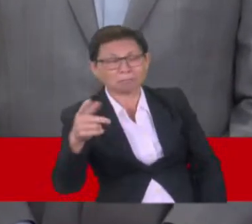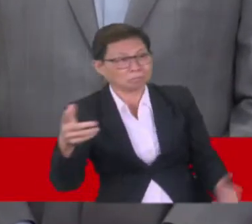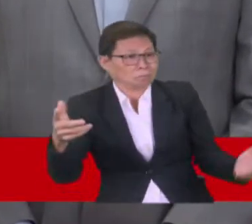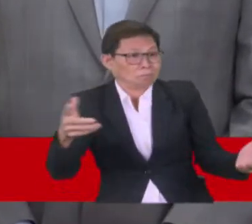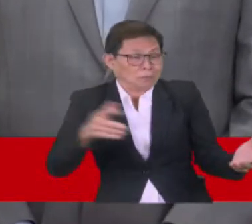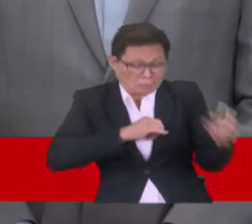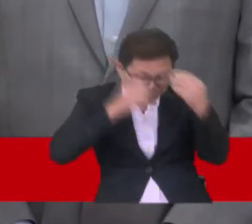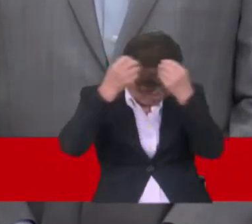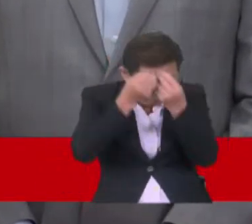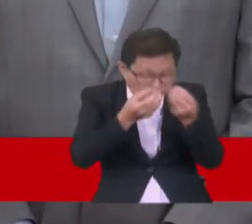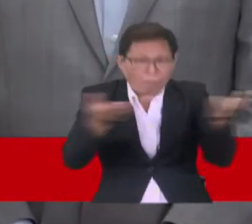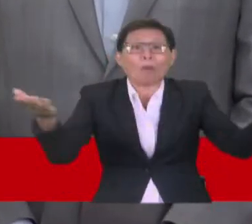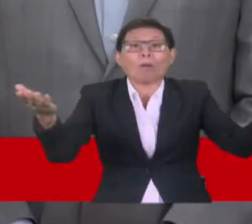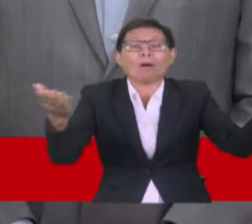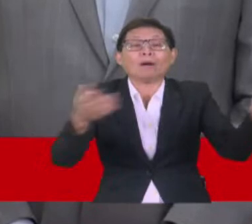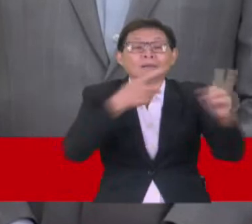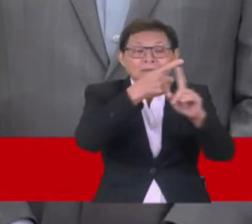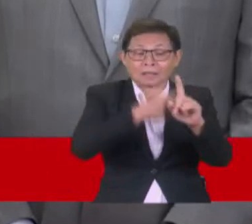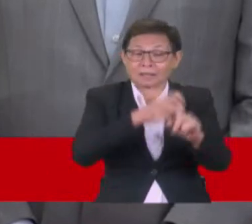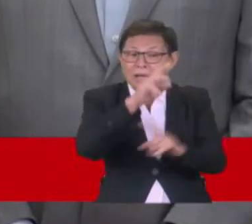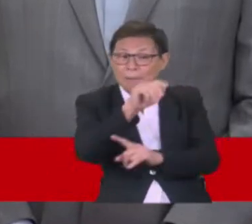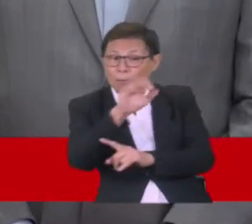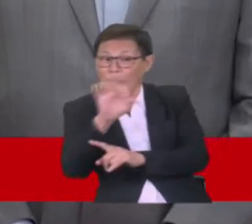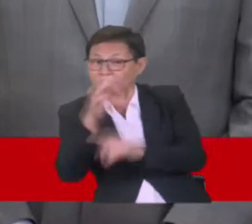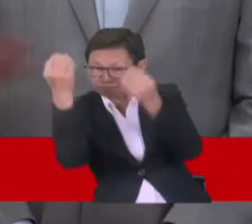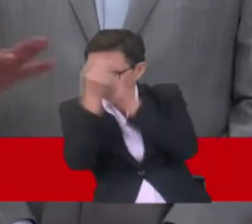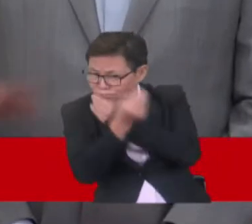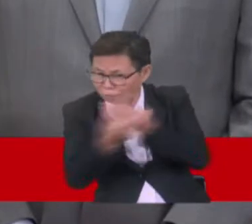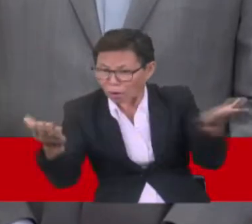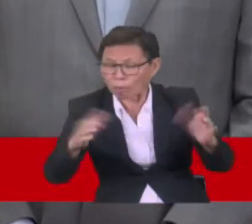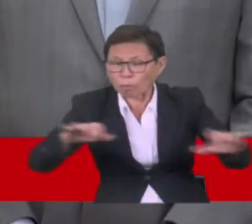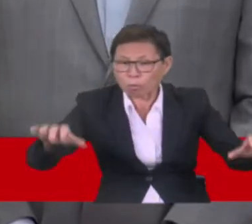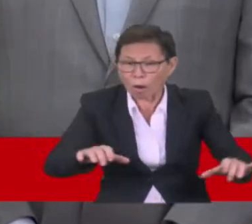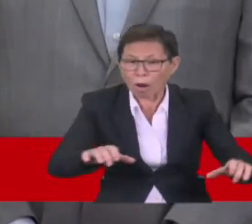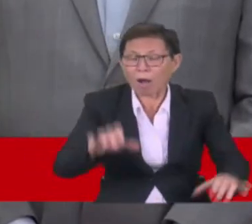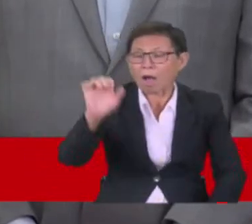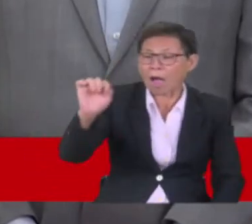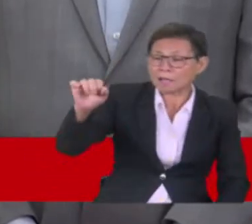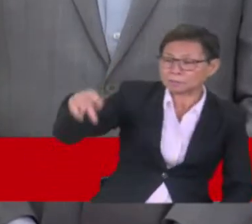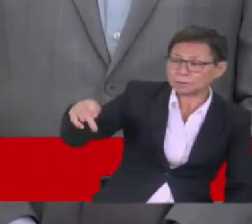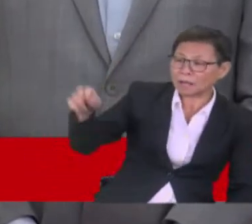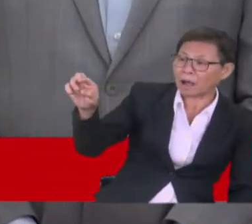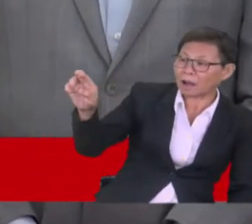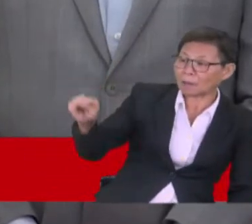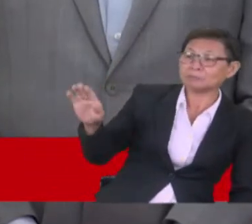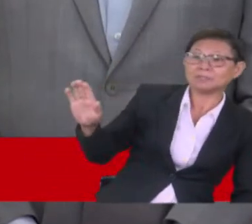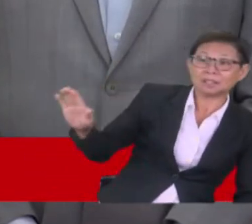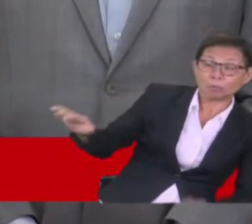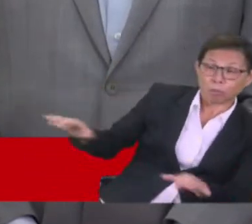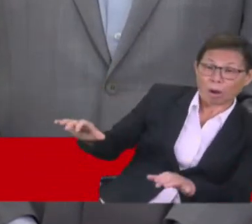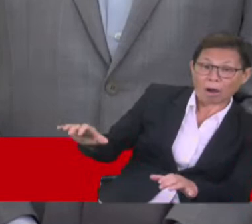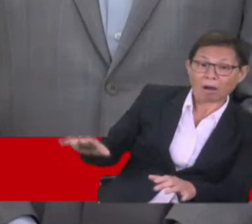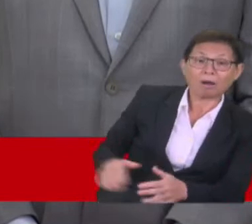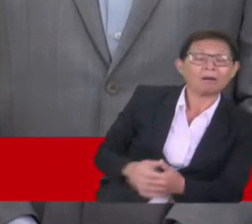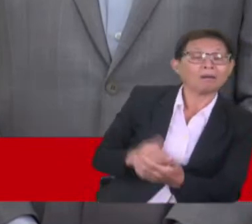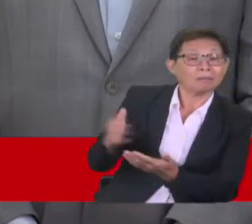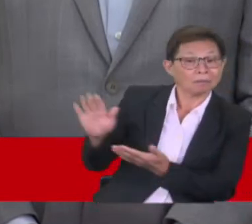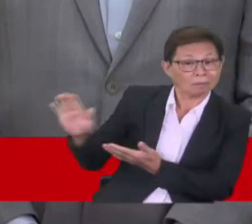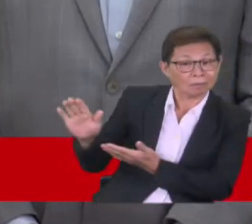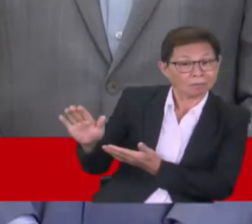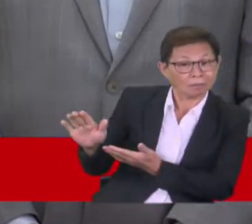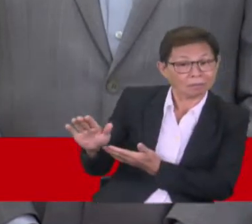dadahkan maklumat dari kementerian keuangan yang dilakukan olehm itu tidak terlalu kepada